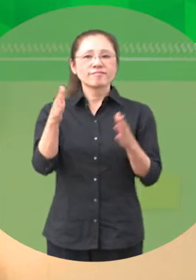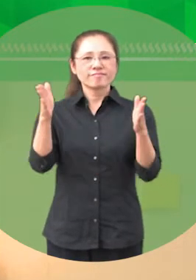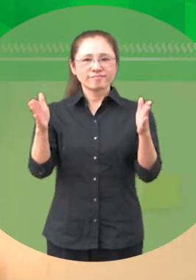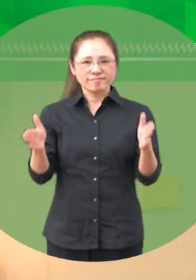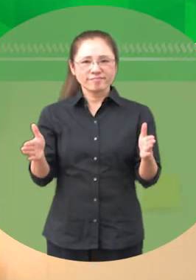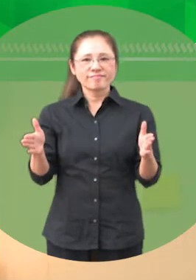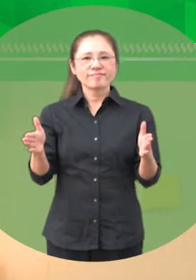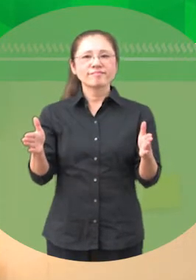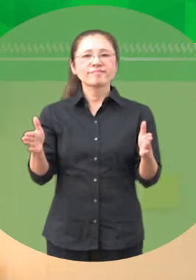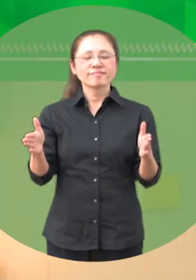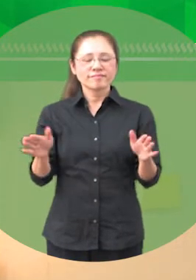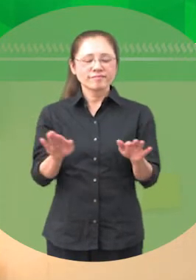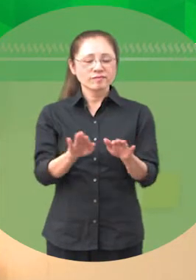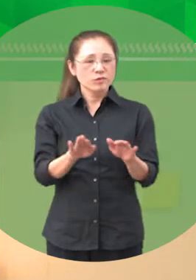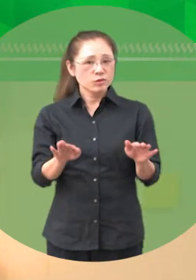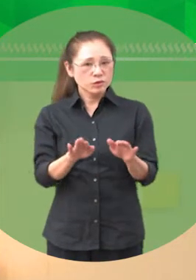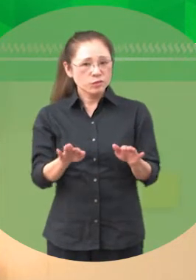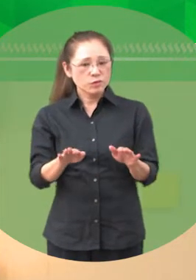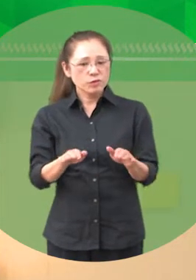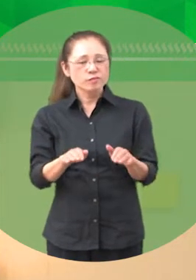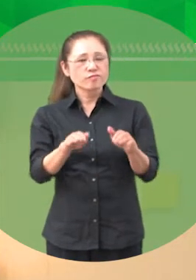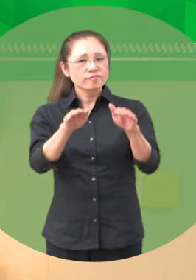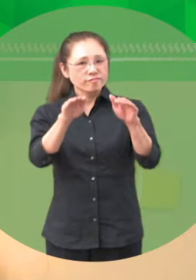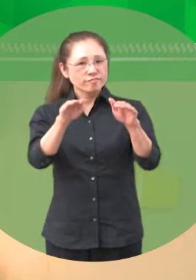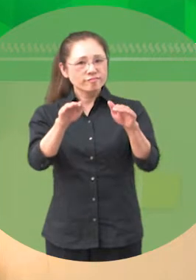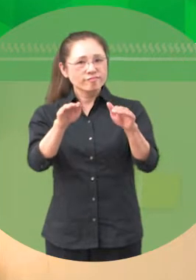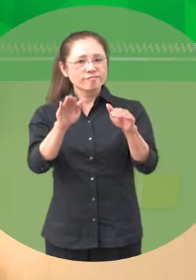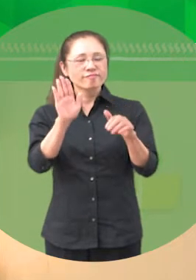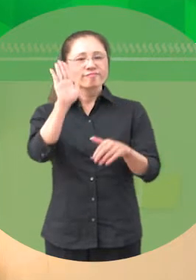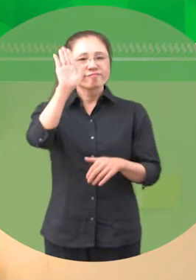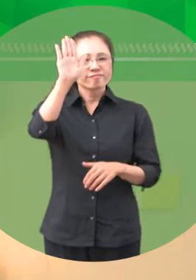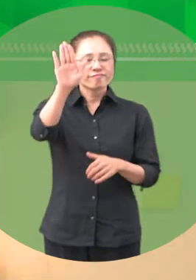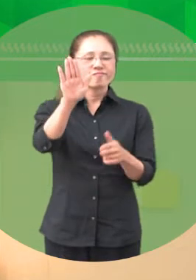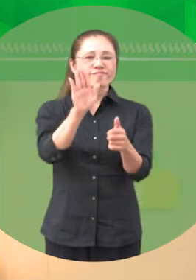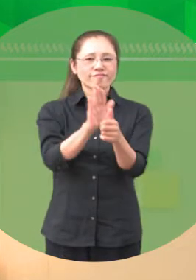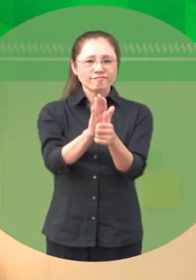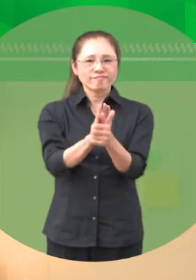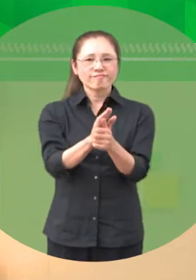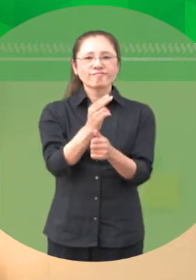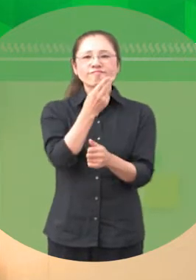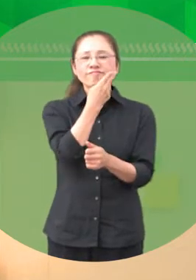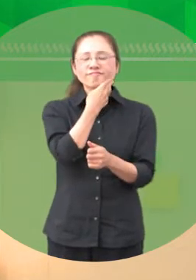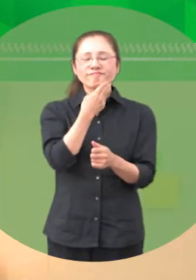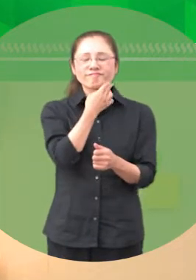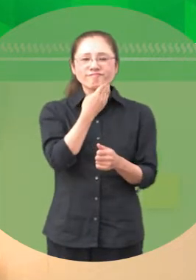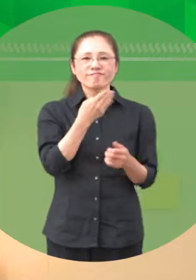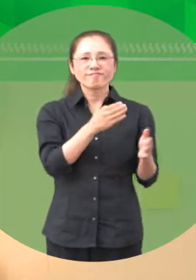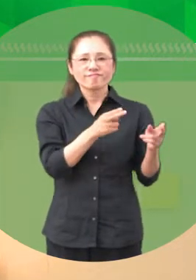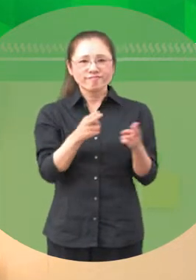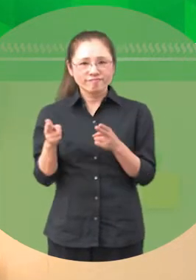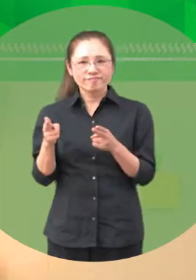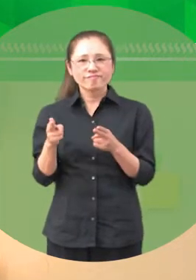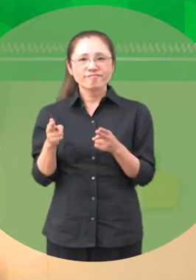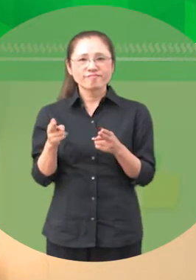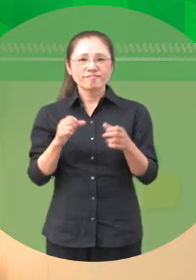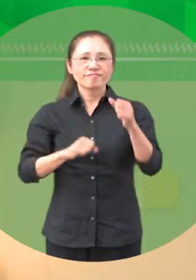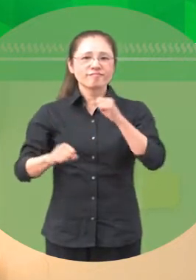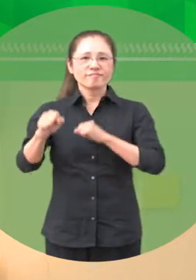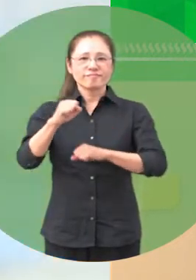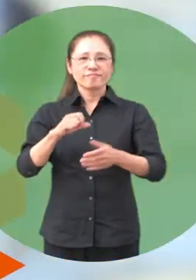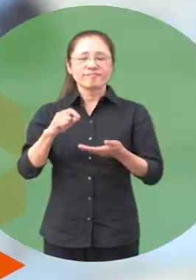こで子どもたちの成長と未来を支える大切な制度とその取り組みについてお伝えします。